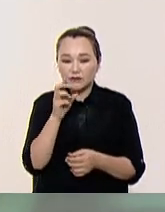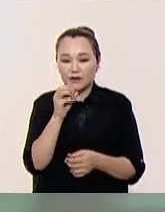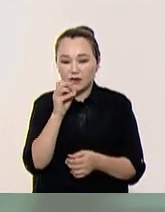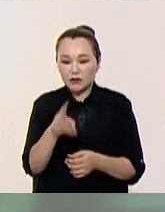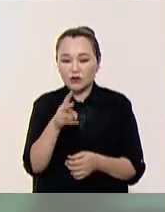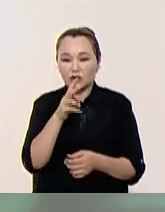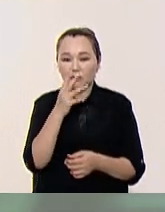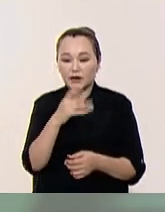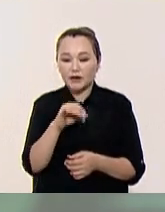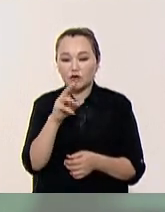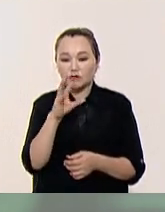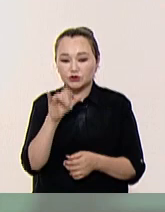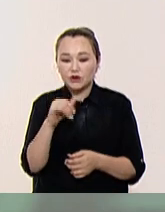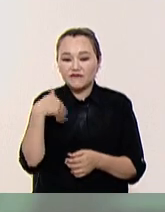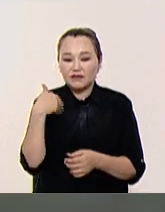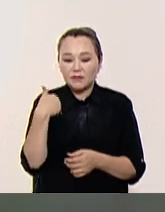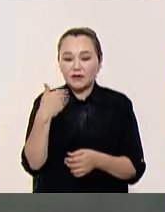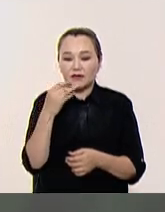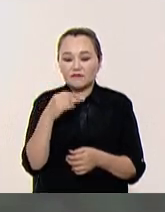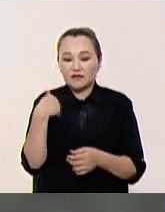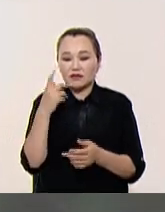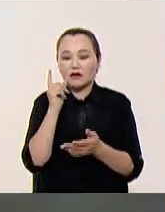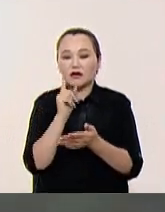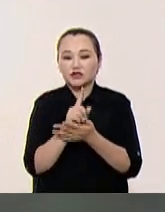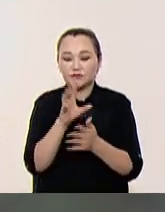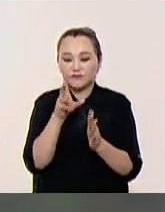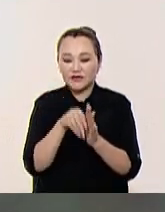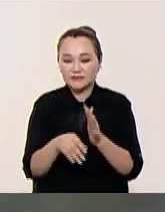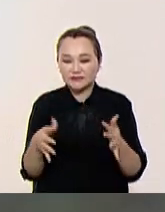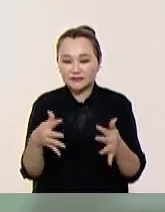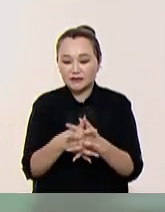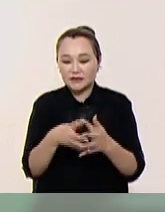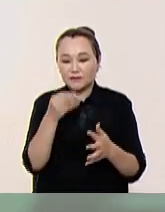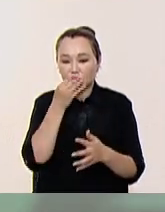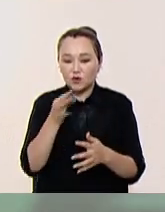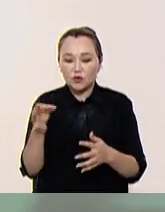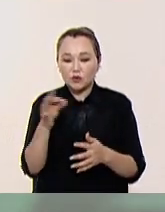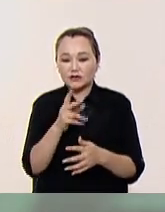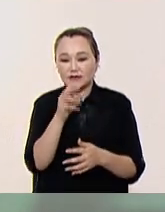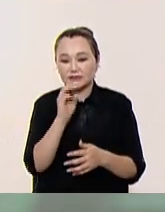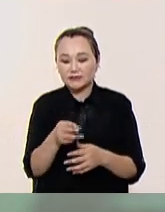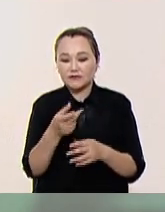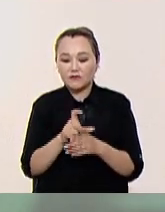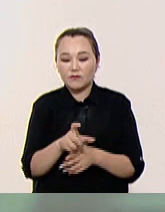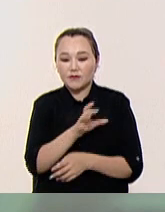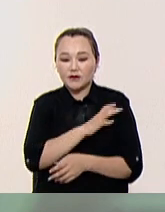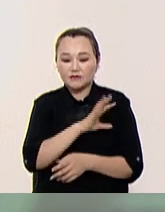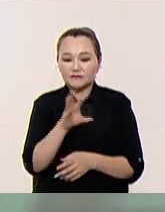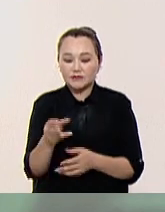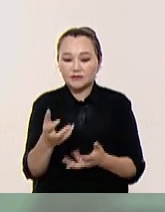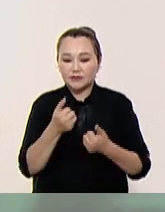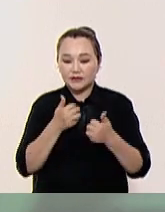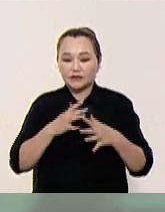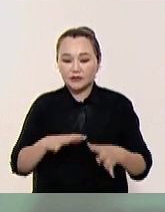май, көмірсу, витаминдер және дәрумендер болу керек. Құрамындағы тағамдық заттектерге бай өнімдерді